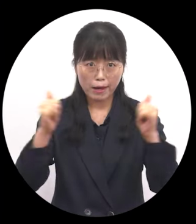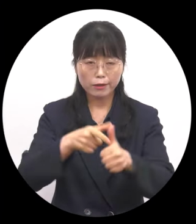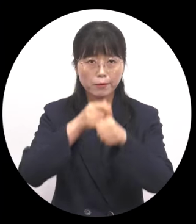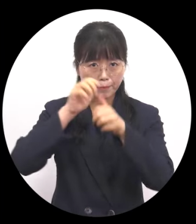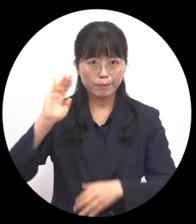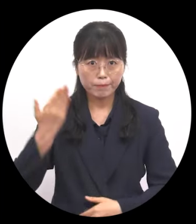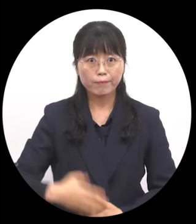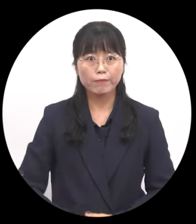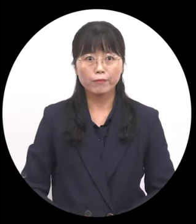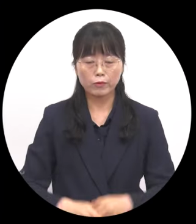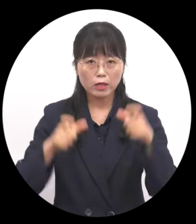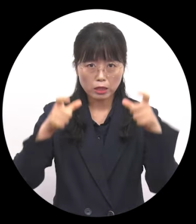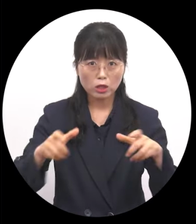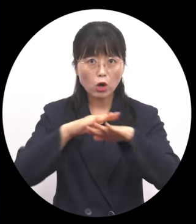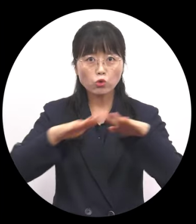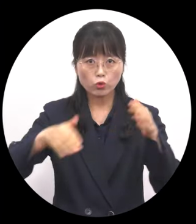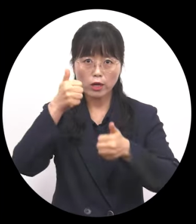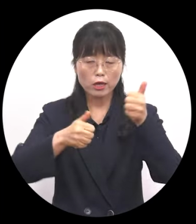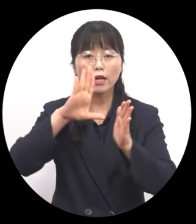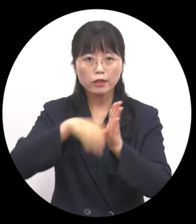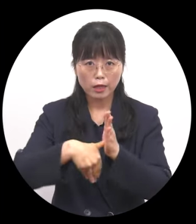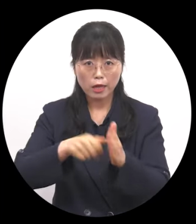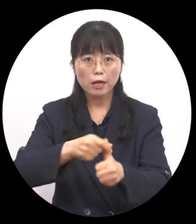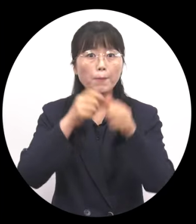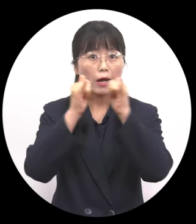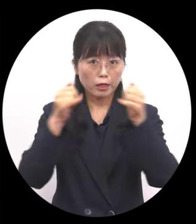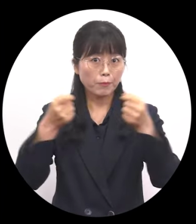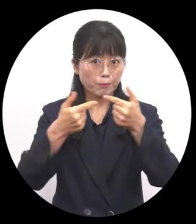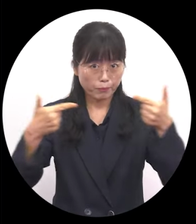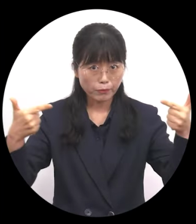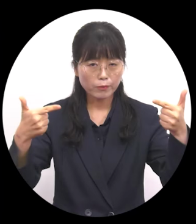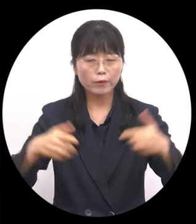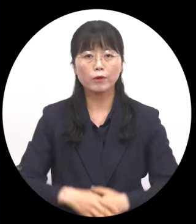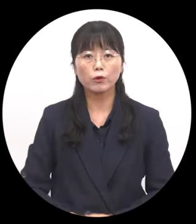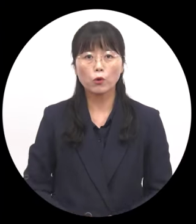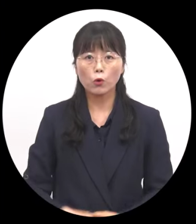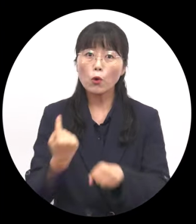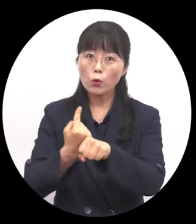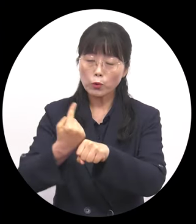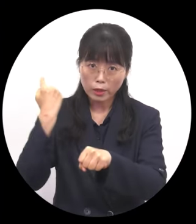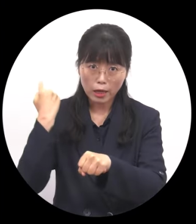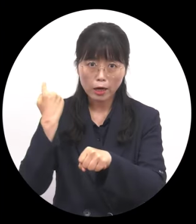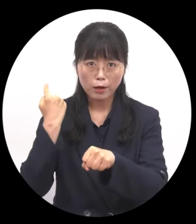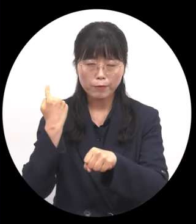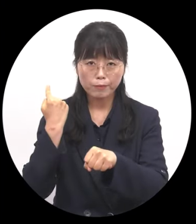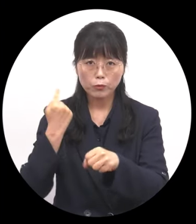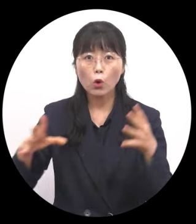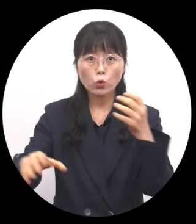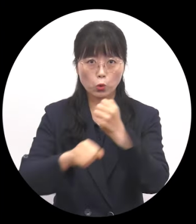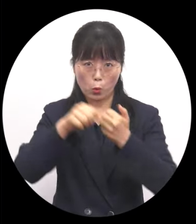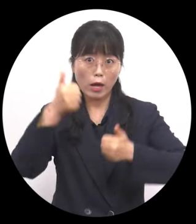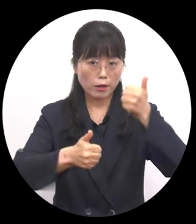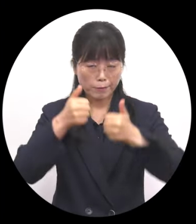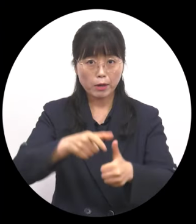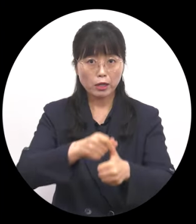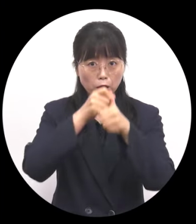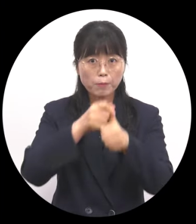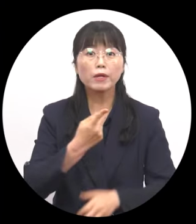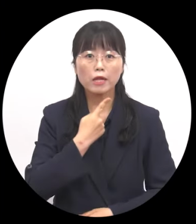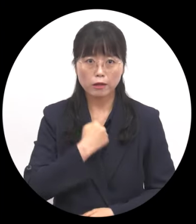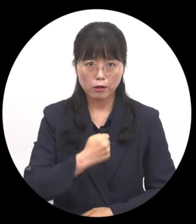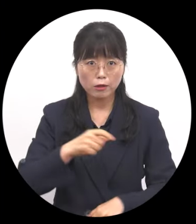선발합니다. 지역균형 전형에서도 선발 인원이 늘어났고 작년까지 종합전형으로